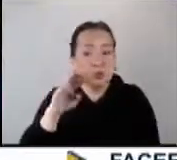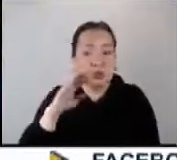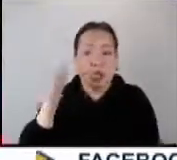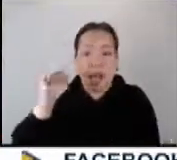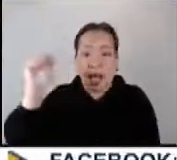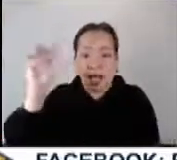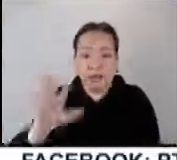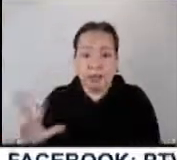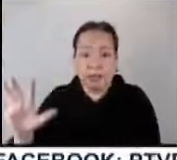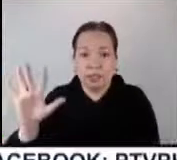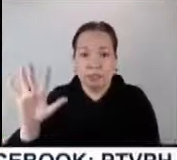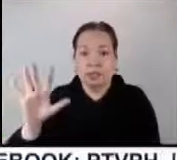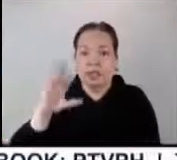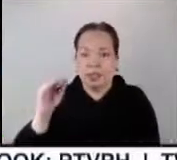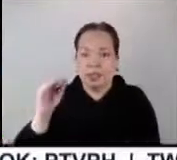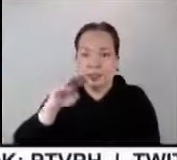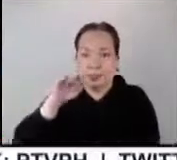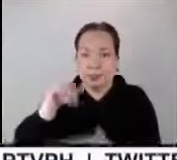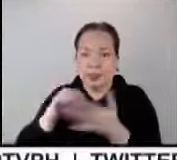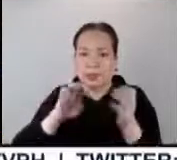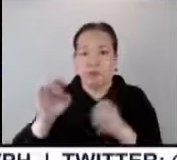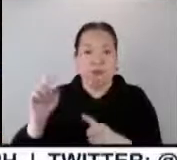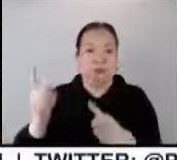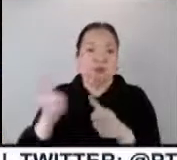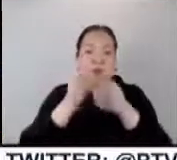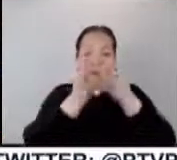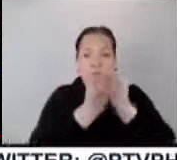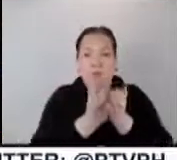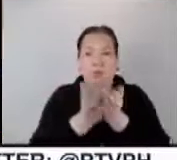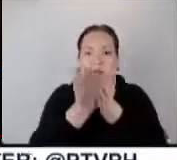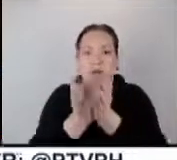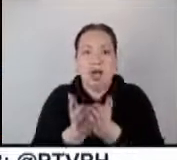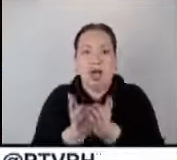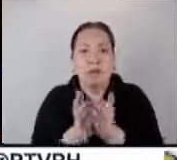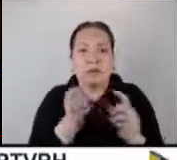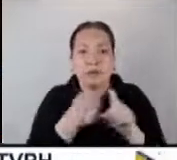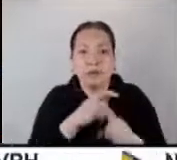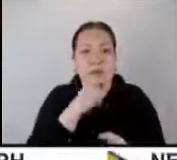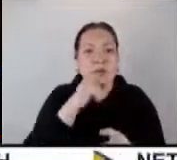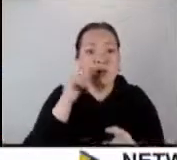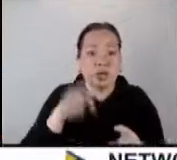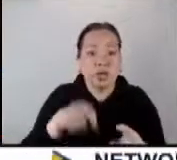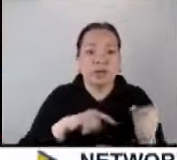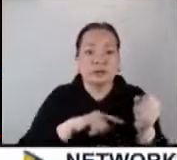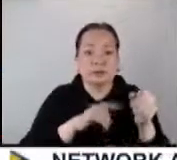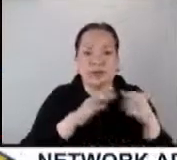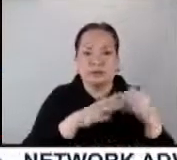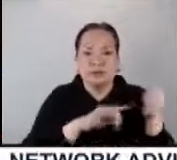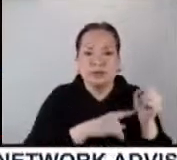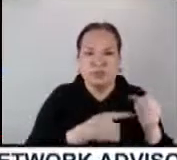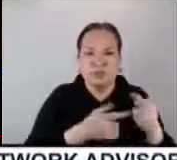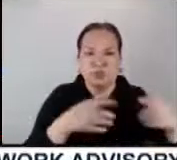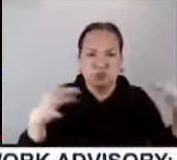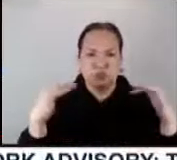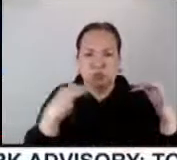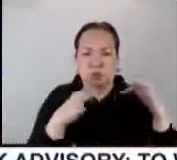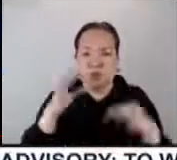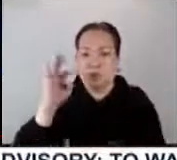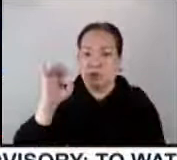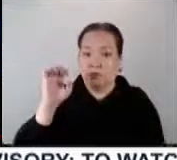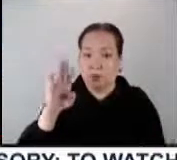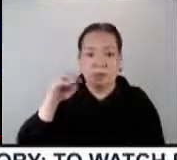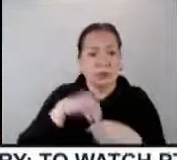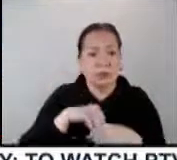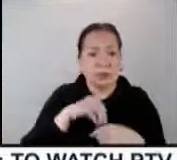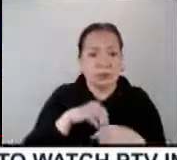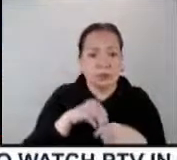ang kauna-unahang barko na naglayag palabas ng Ukraine mula na sumiklab ang bakbakan noong buwan ng Pebrero. Lulan sa barkong Razoni